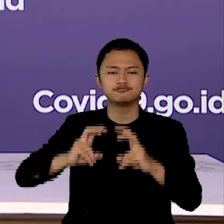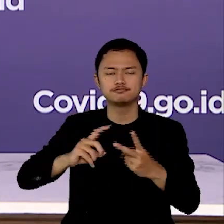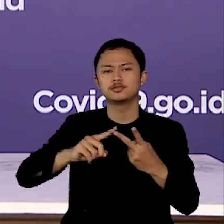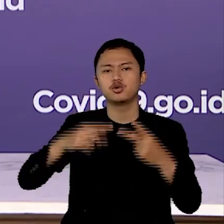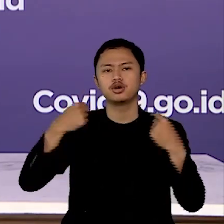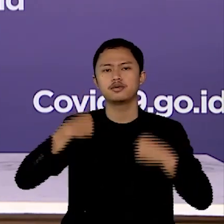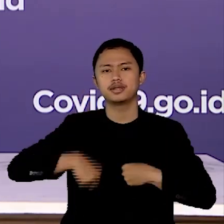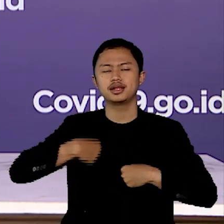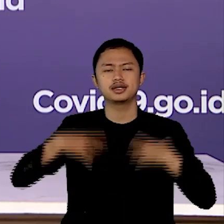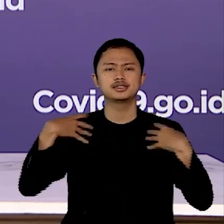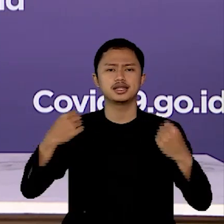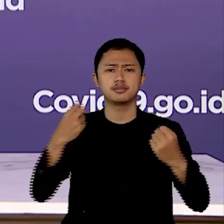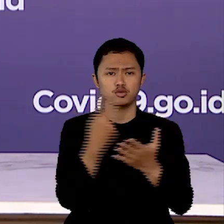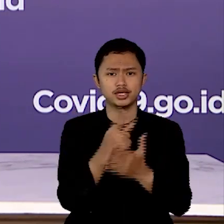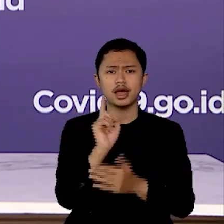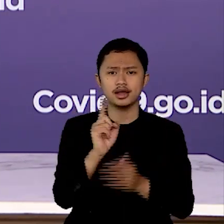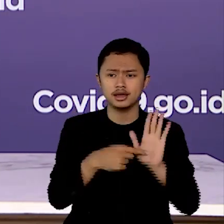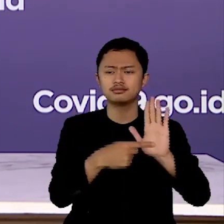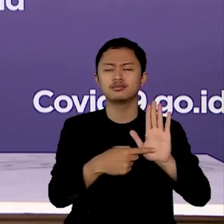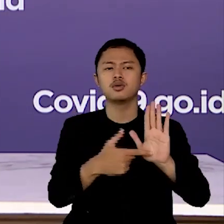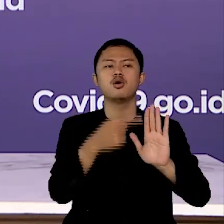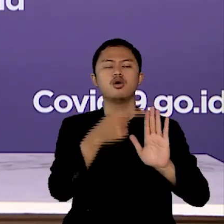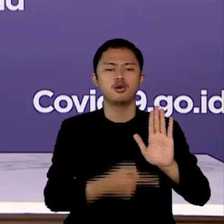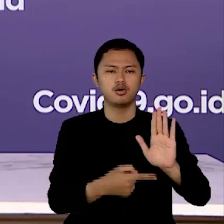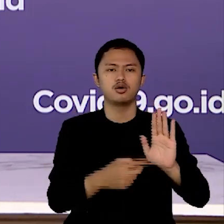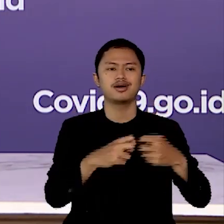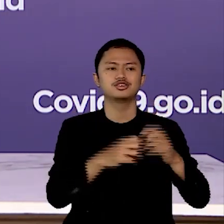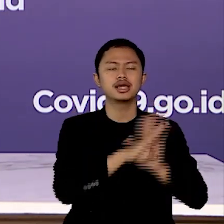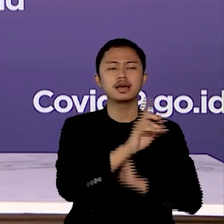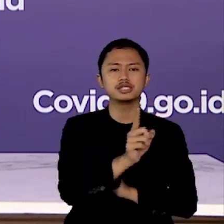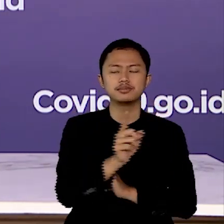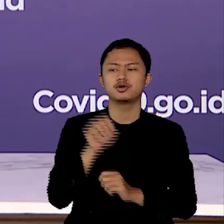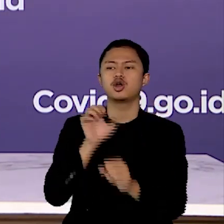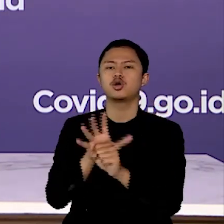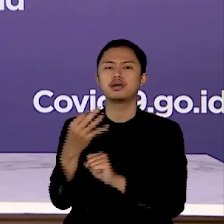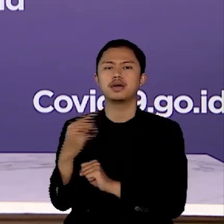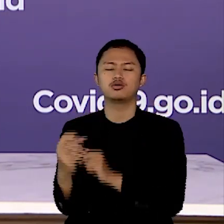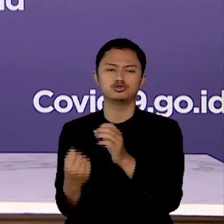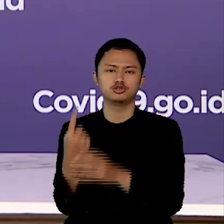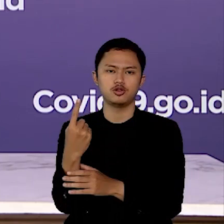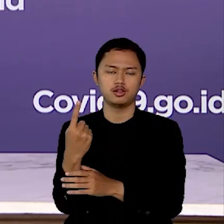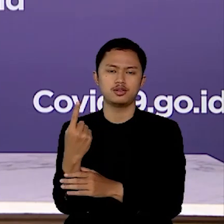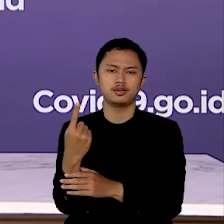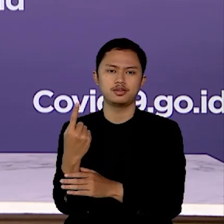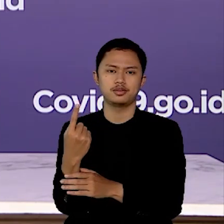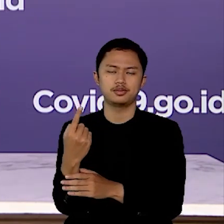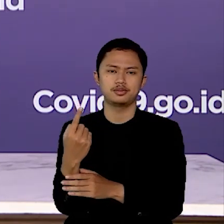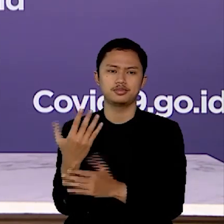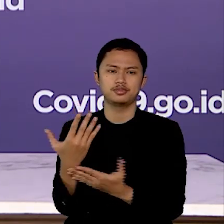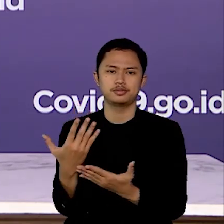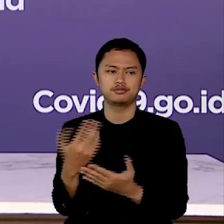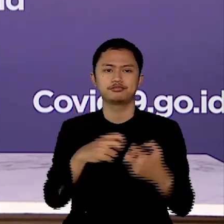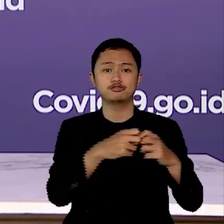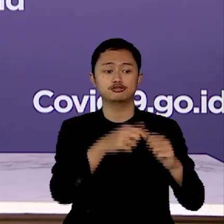Kementerian Kesehatan yang bisa membuktikan adanya potensi hubungan antaranya Lau varian yang beredar di Indonesia